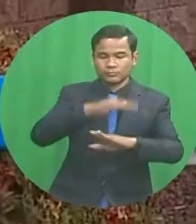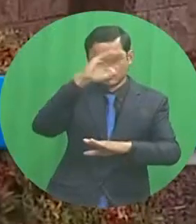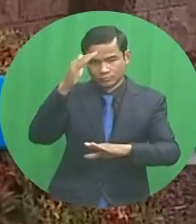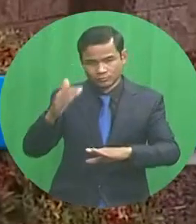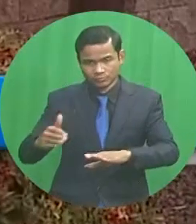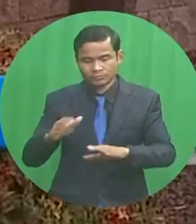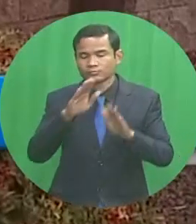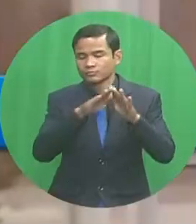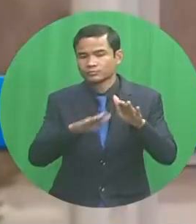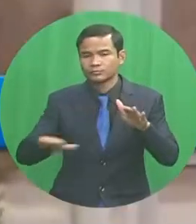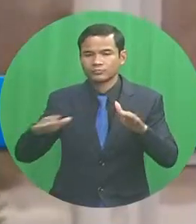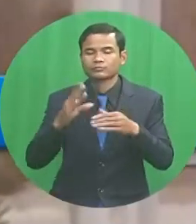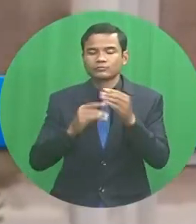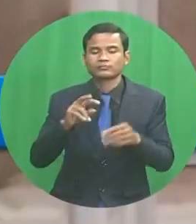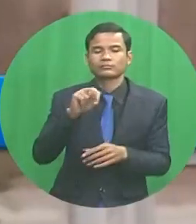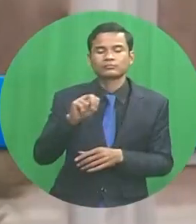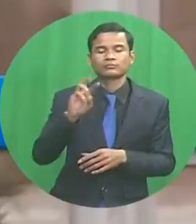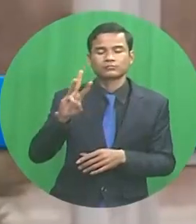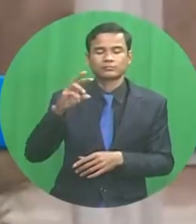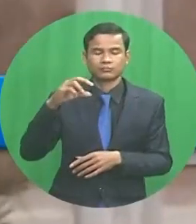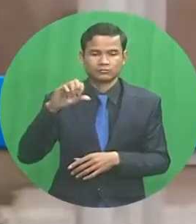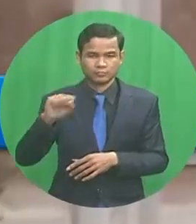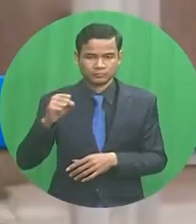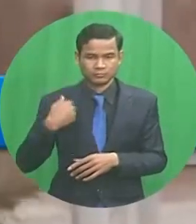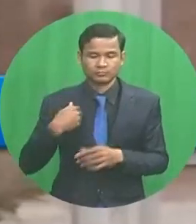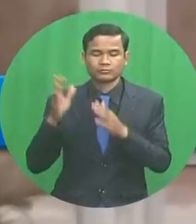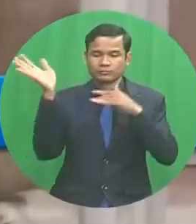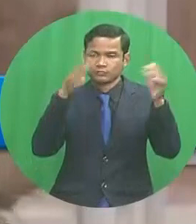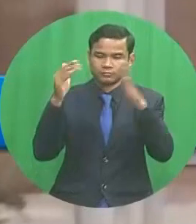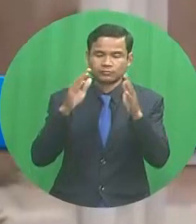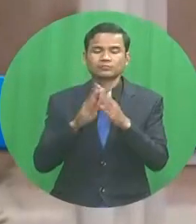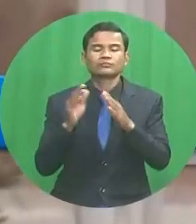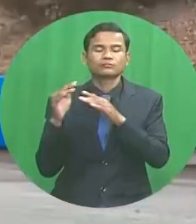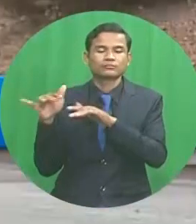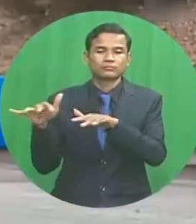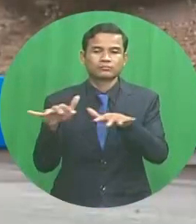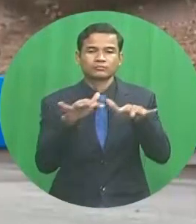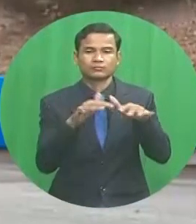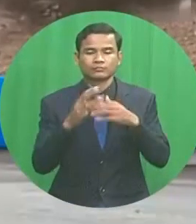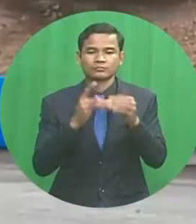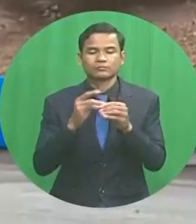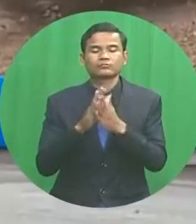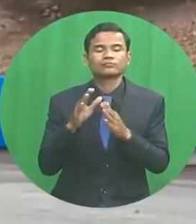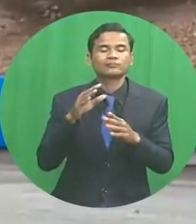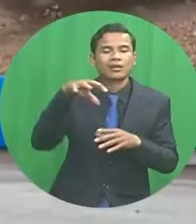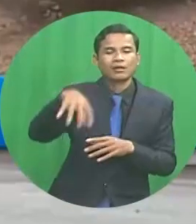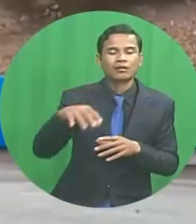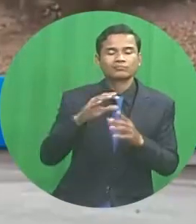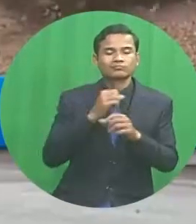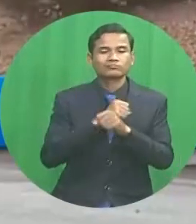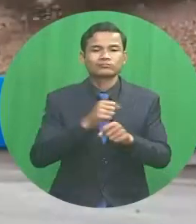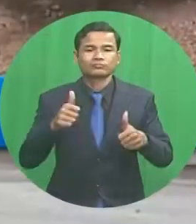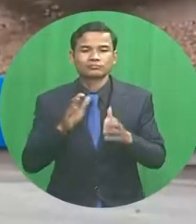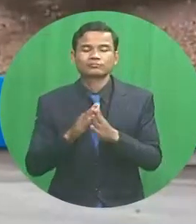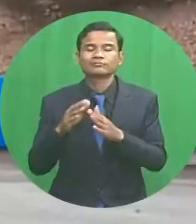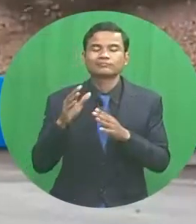ចំណែក NWS ប្រមានថាខ្យល់បក់ខ្លាំងអាចនឹងបក់មកជុំវិញទីតាំងដែលមិនមានសុវត្ថិភាពនិងតាមមេឈើជា